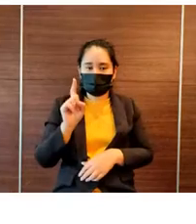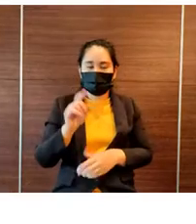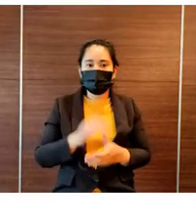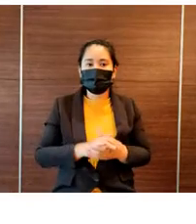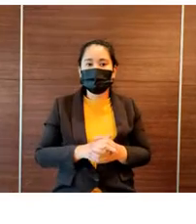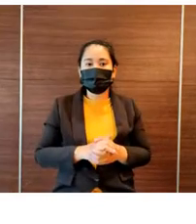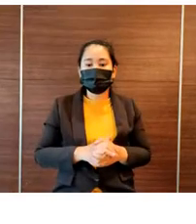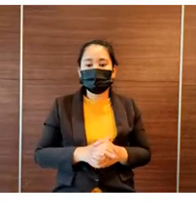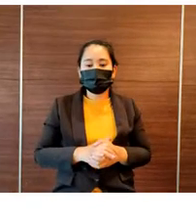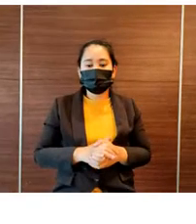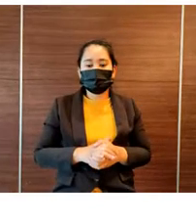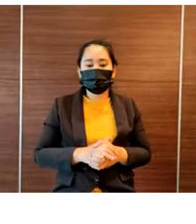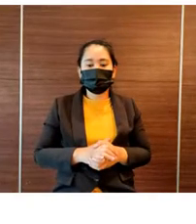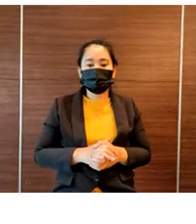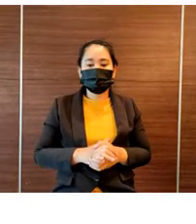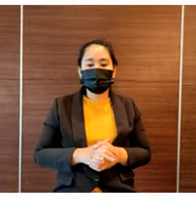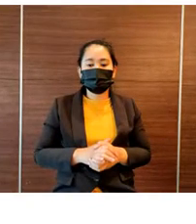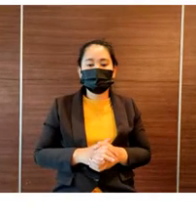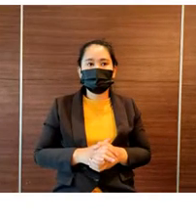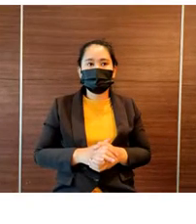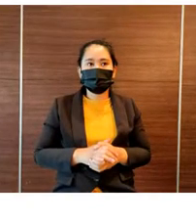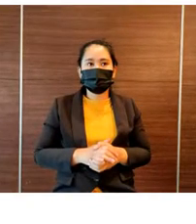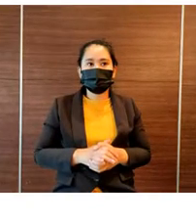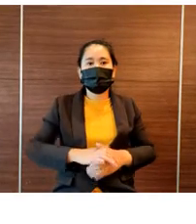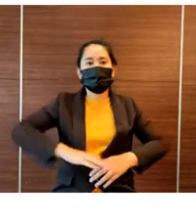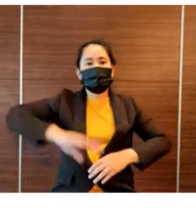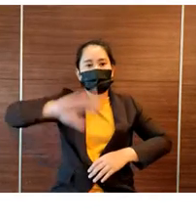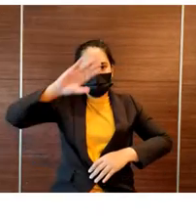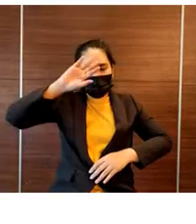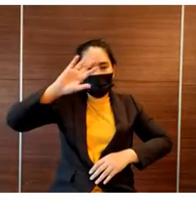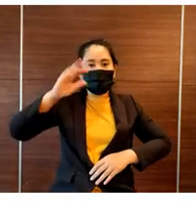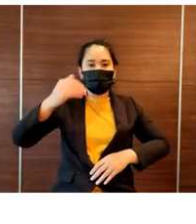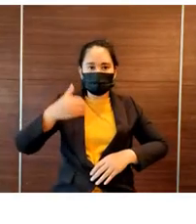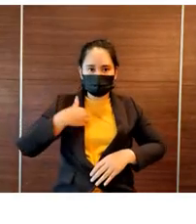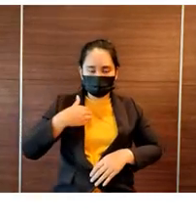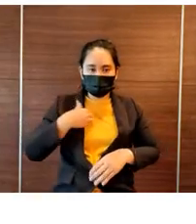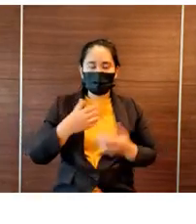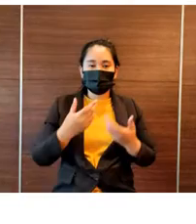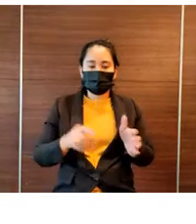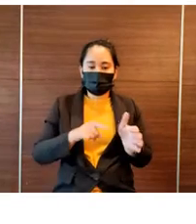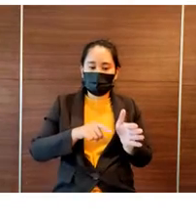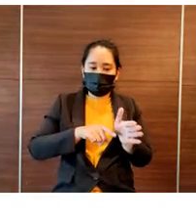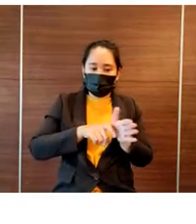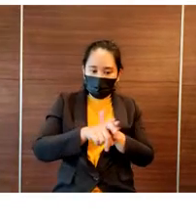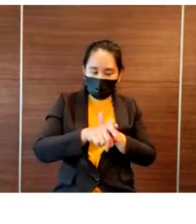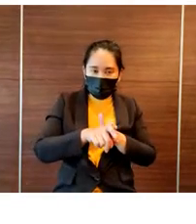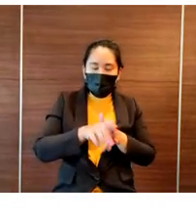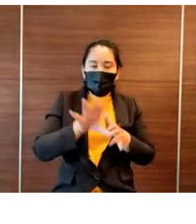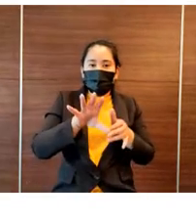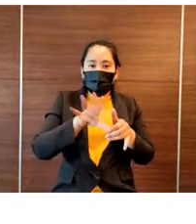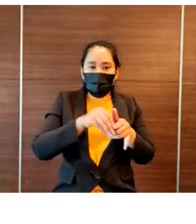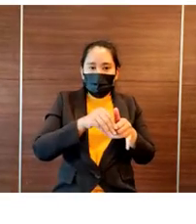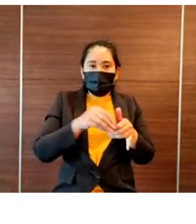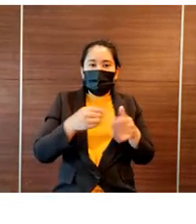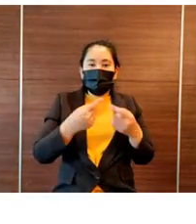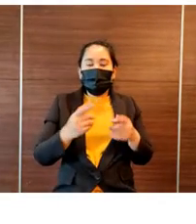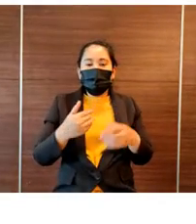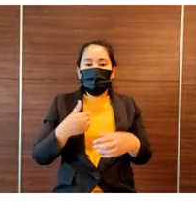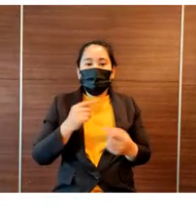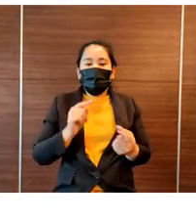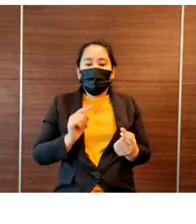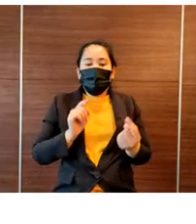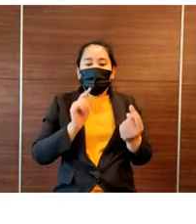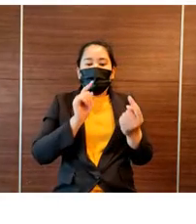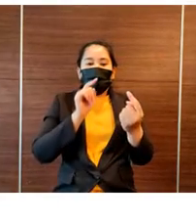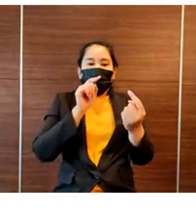ที่ยังมีความชุกแต่ไม่รุนแรงได้รับการตีตาจนคนไม่เดินเข้าไป